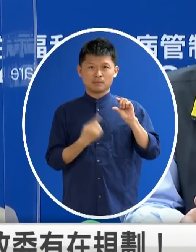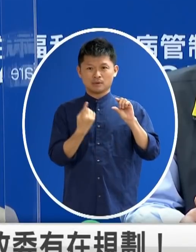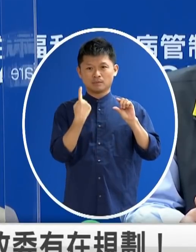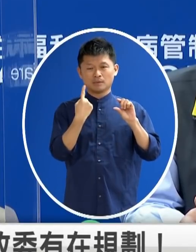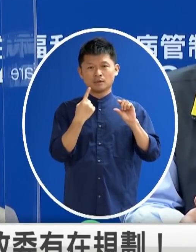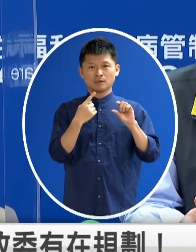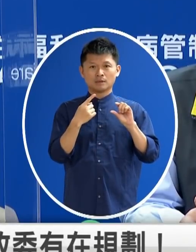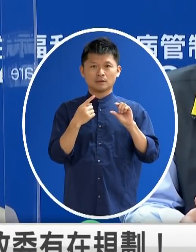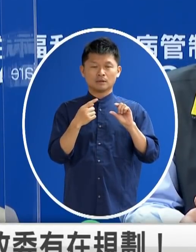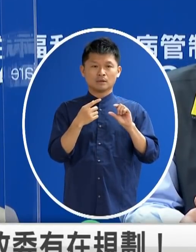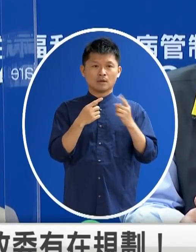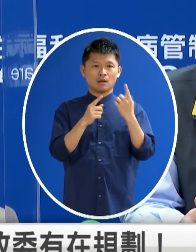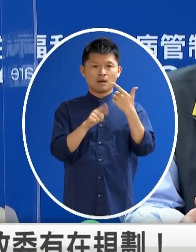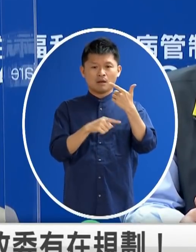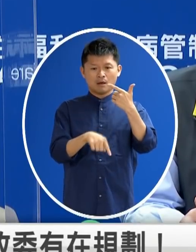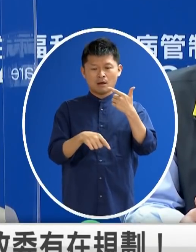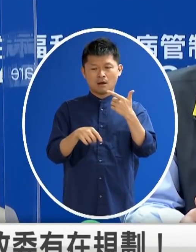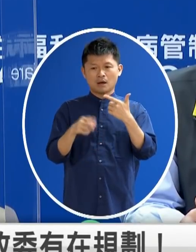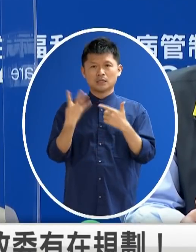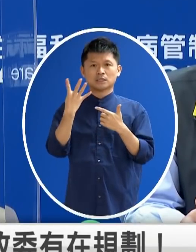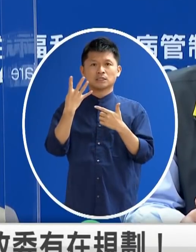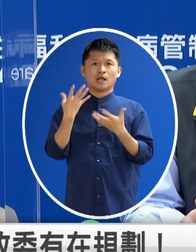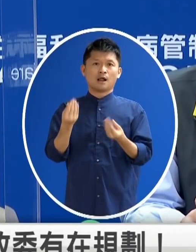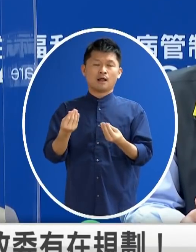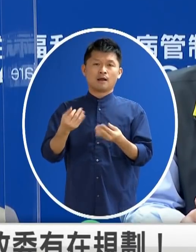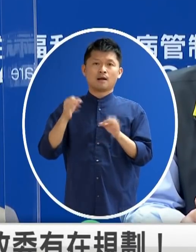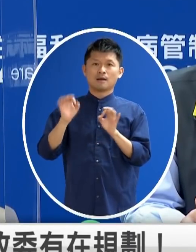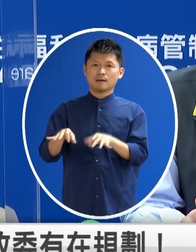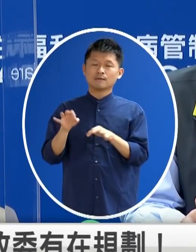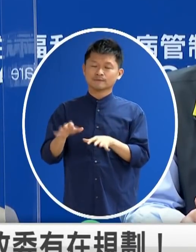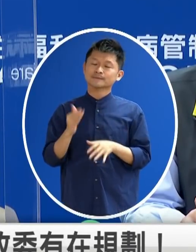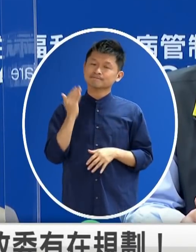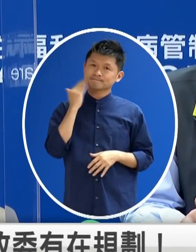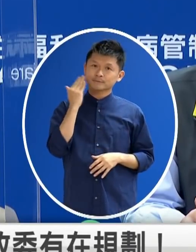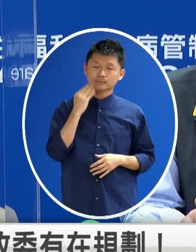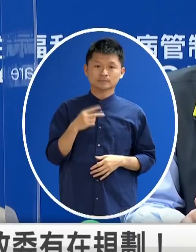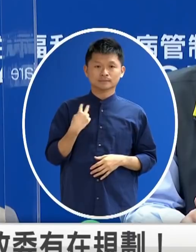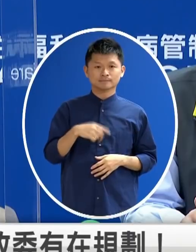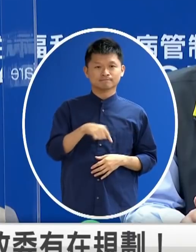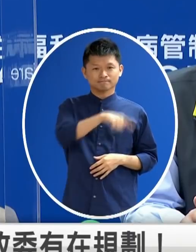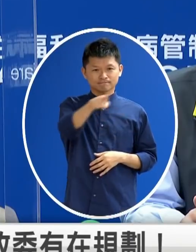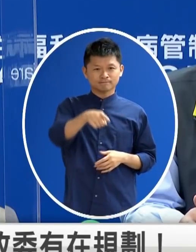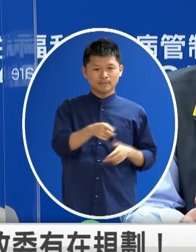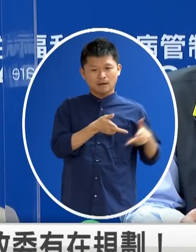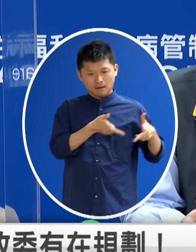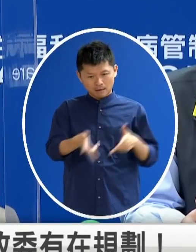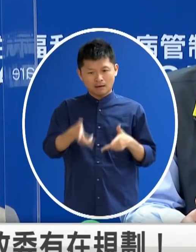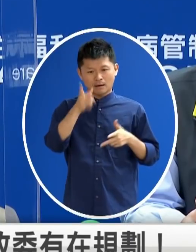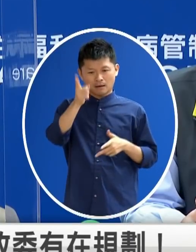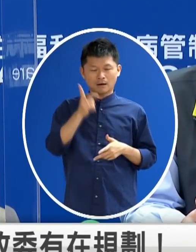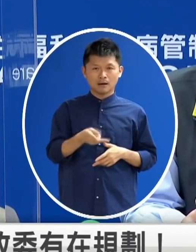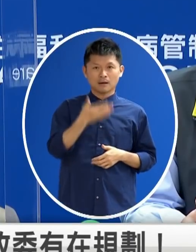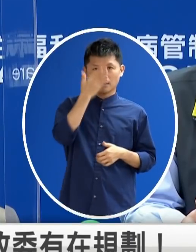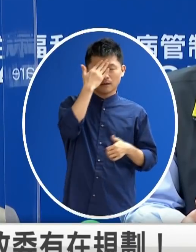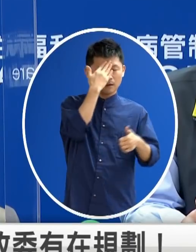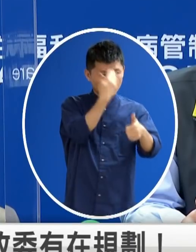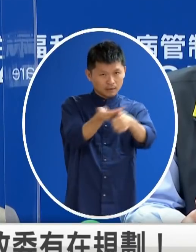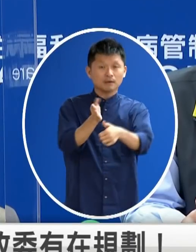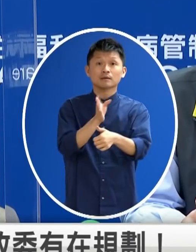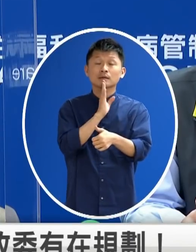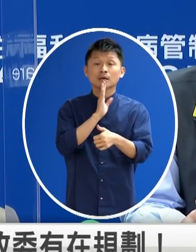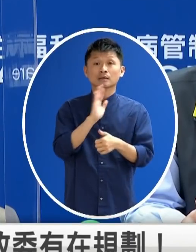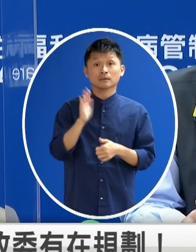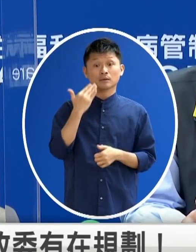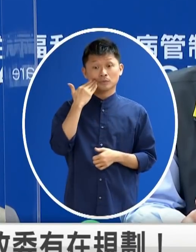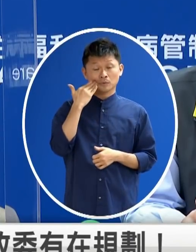可惜了哈。当然就一定会带来有一些不方便了哈，不过我相信好，医疗机构如果再有一个弹性，